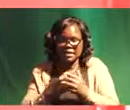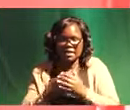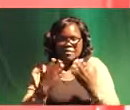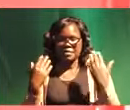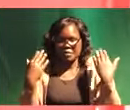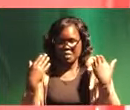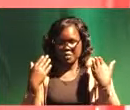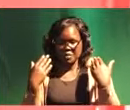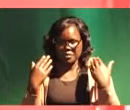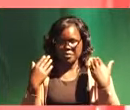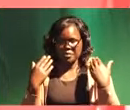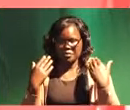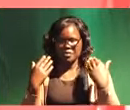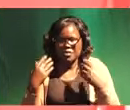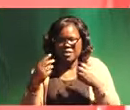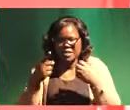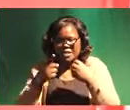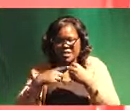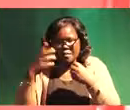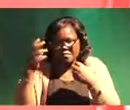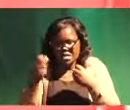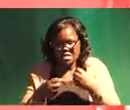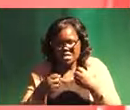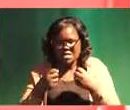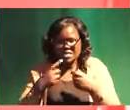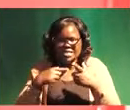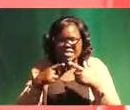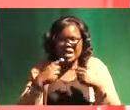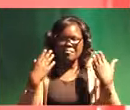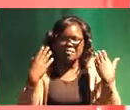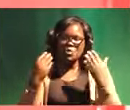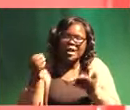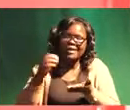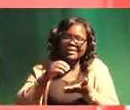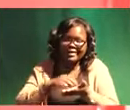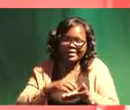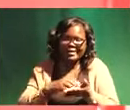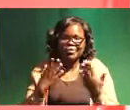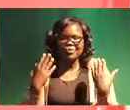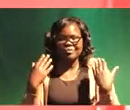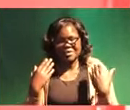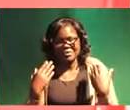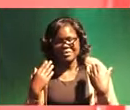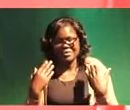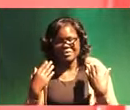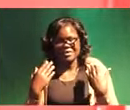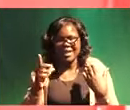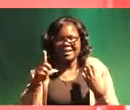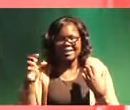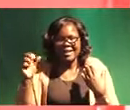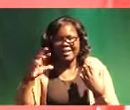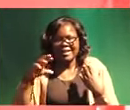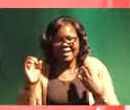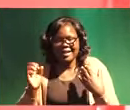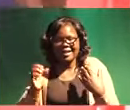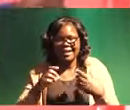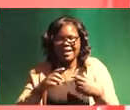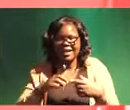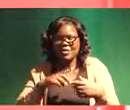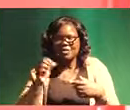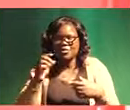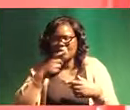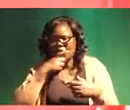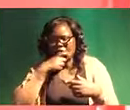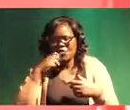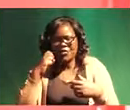Meru. Within 6 months amefika tena Meru hapa Lare na tunaenda Buri.